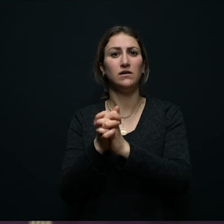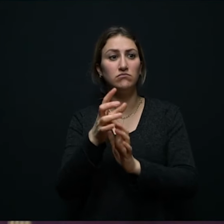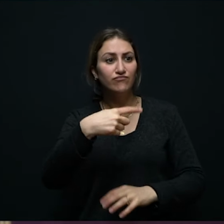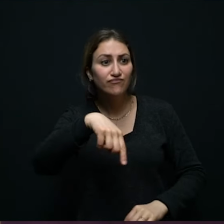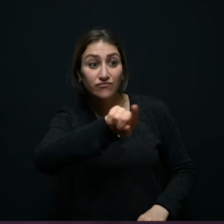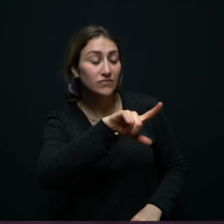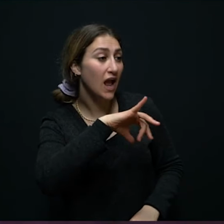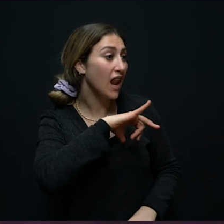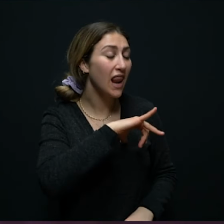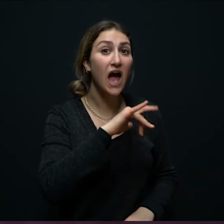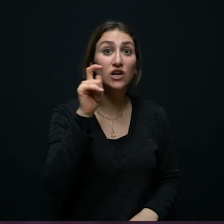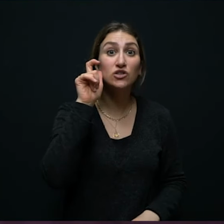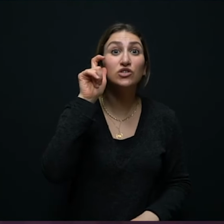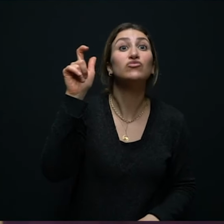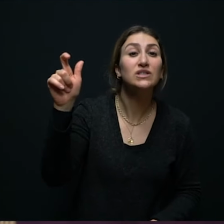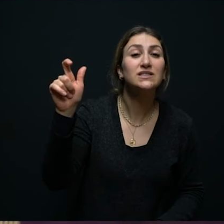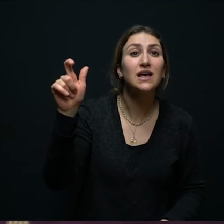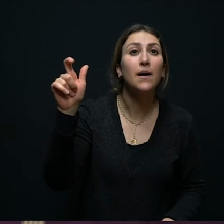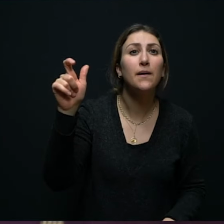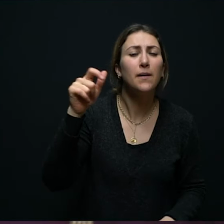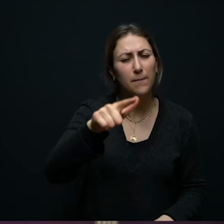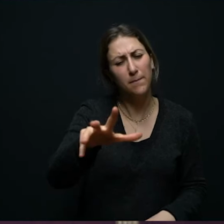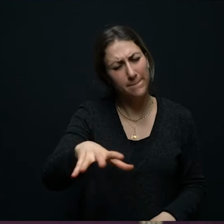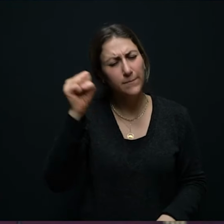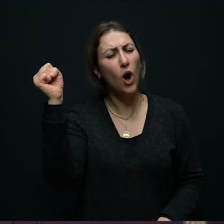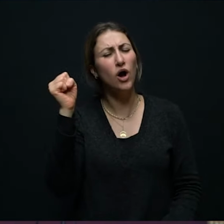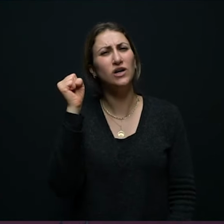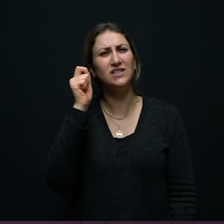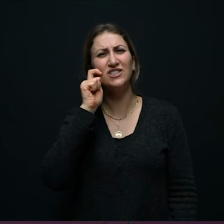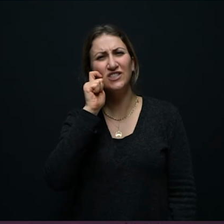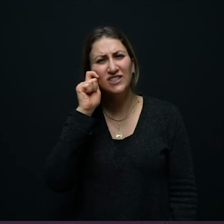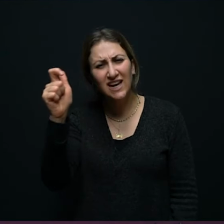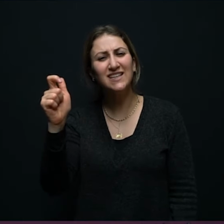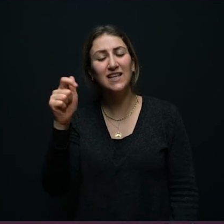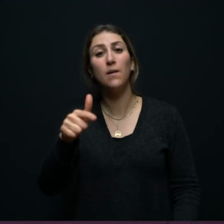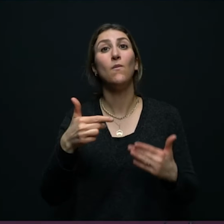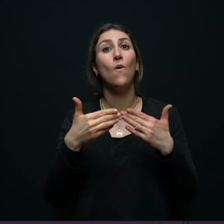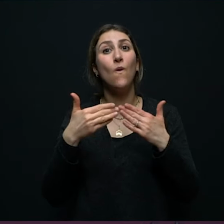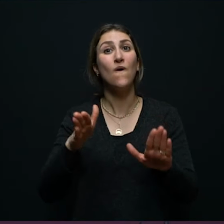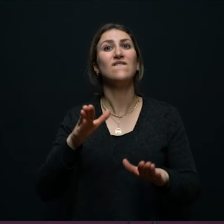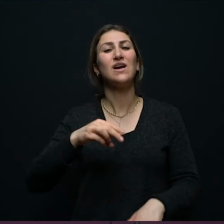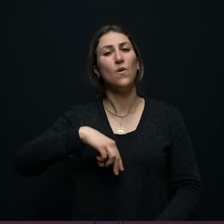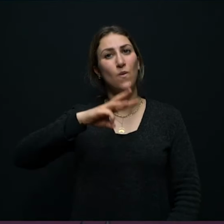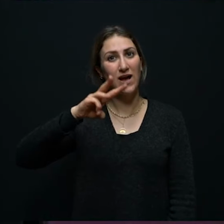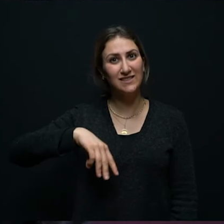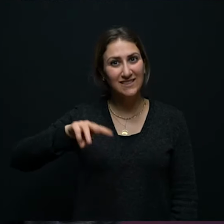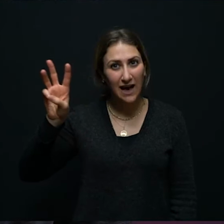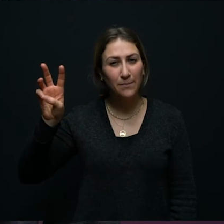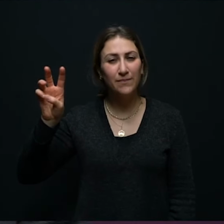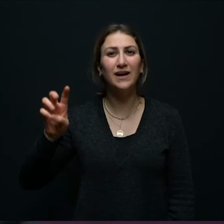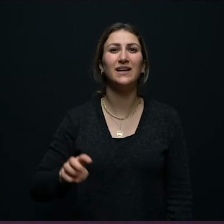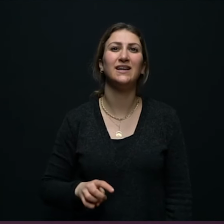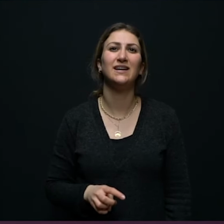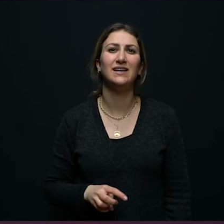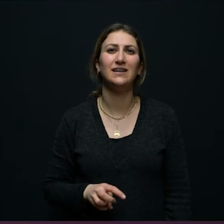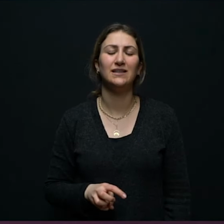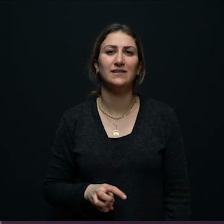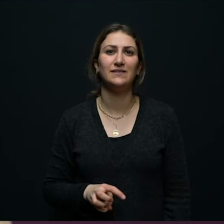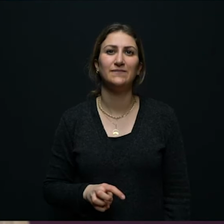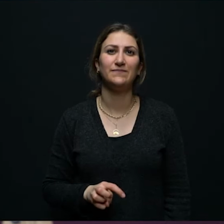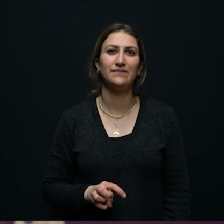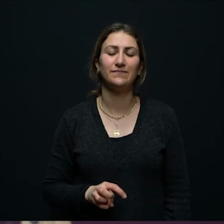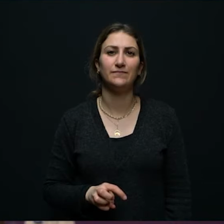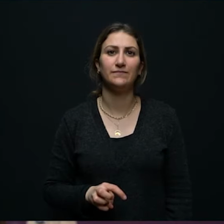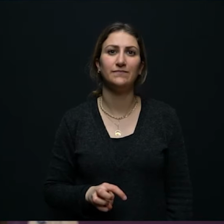pour une fois vous pouvez prendre votre gsm ouvrez whatsapp prenez votre gsm et ouvrait